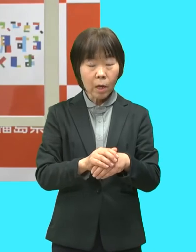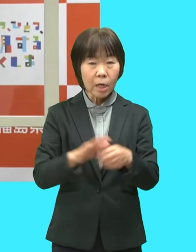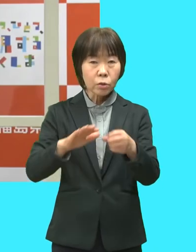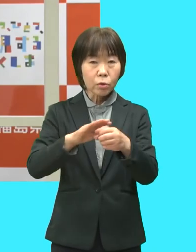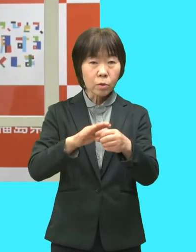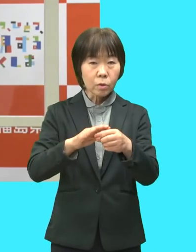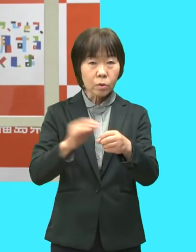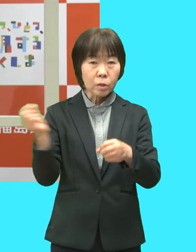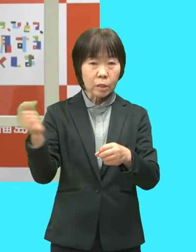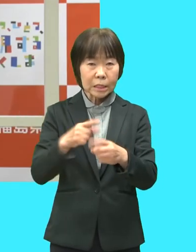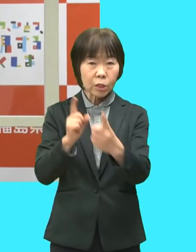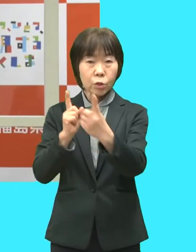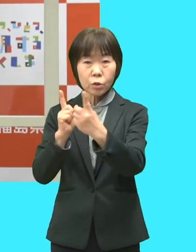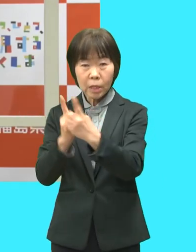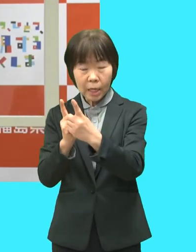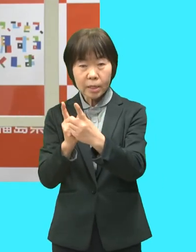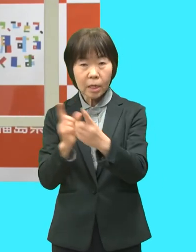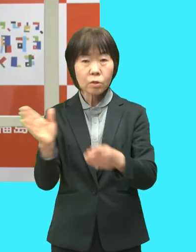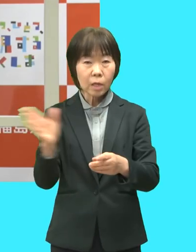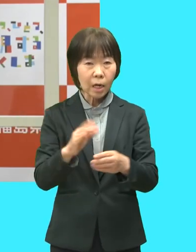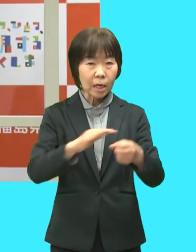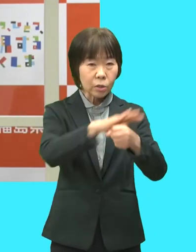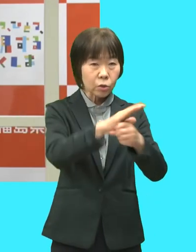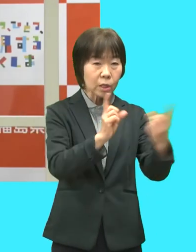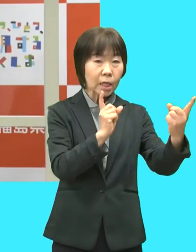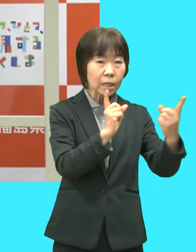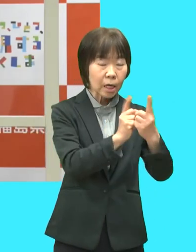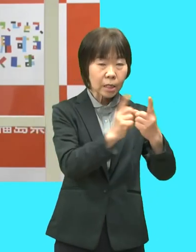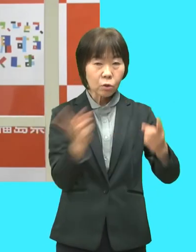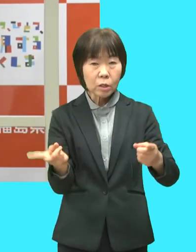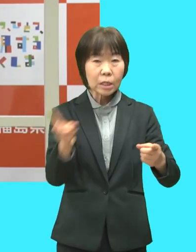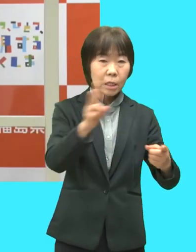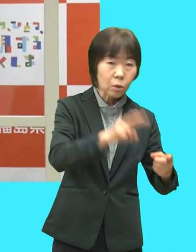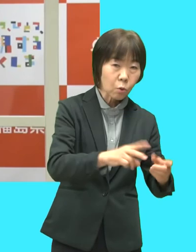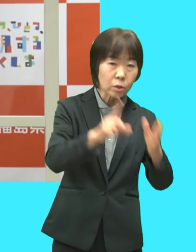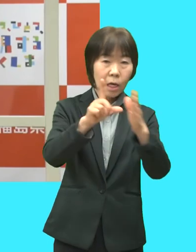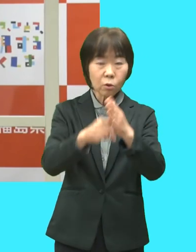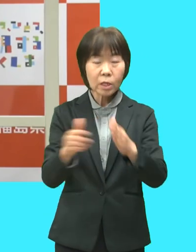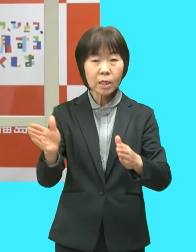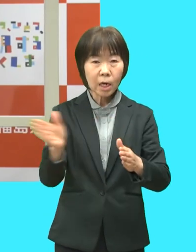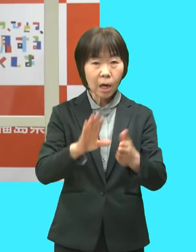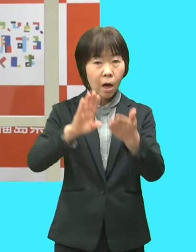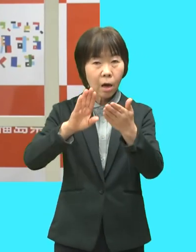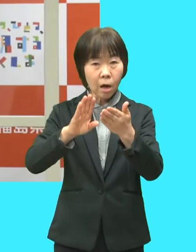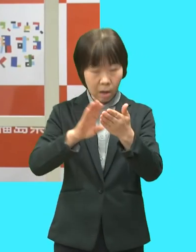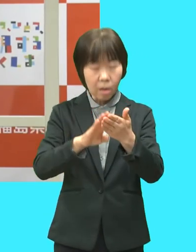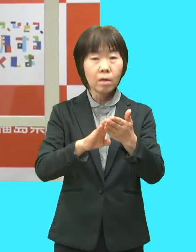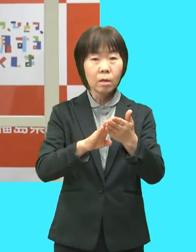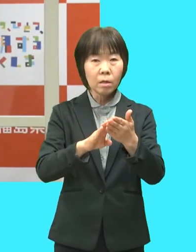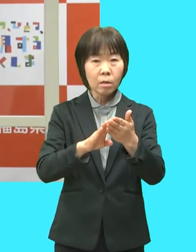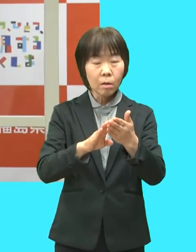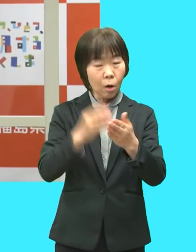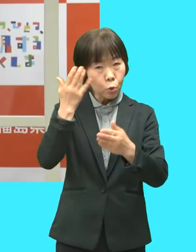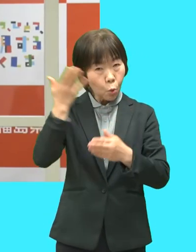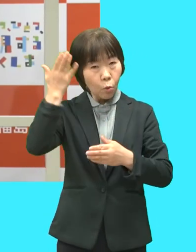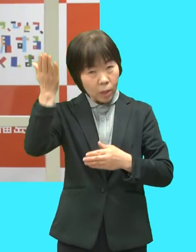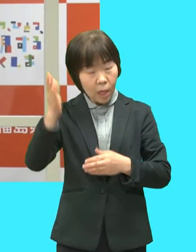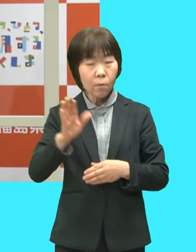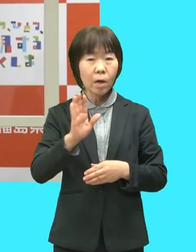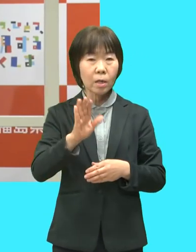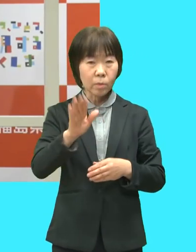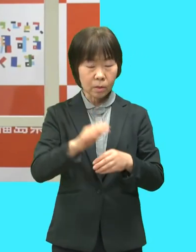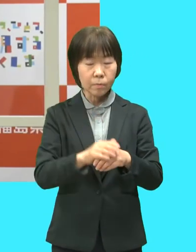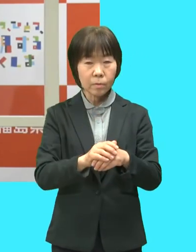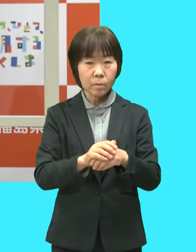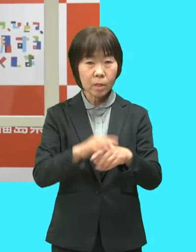対策、緊急対策から重点対策に移行した時から他県の状況を見て想定はしておりました